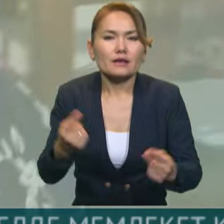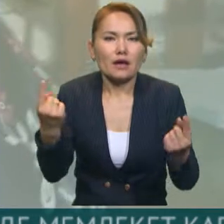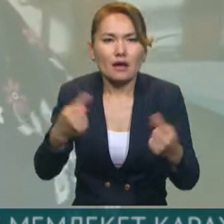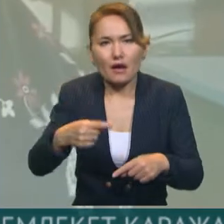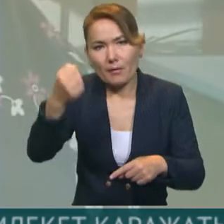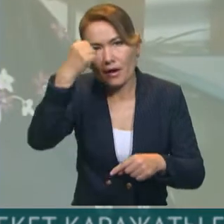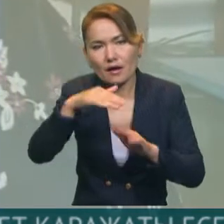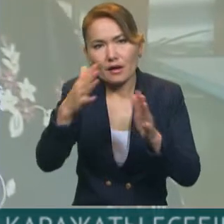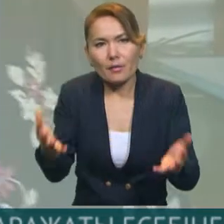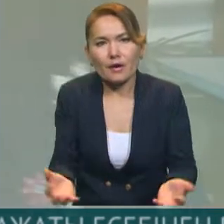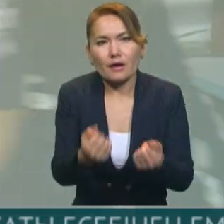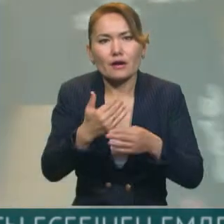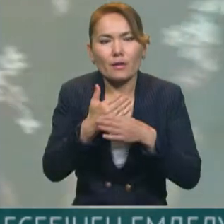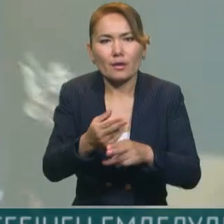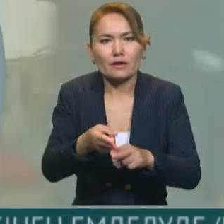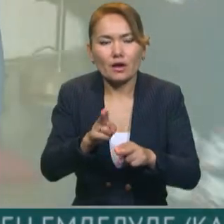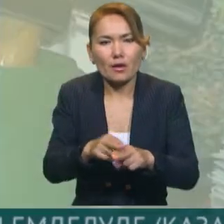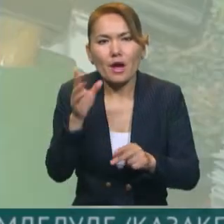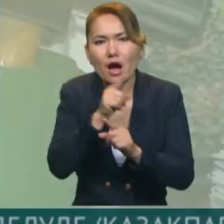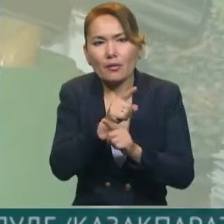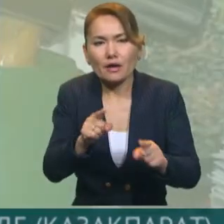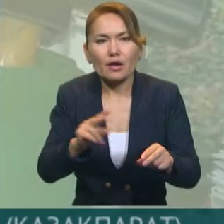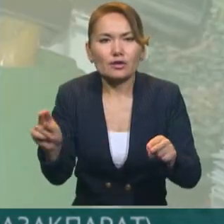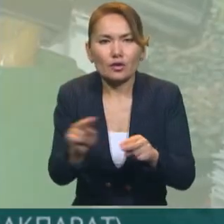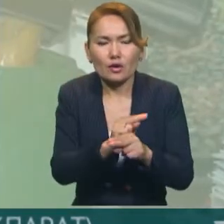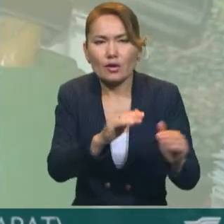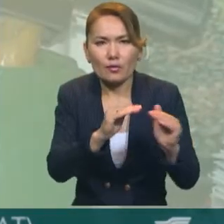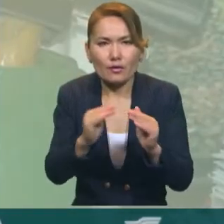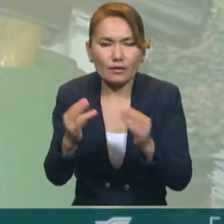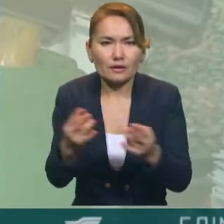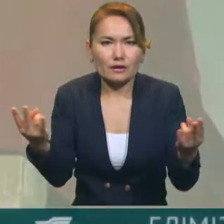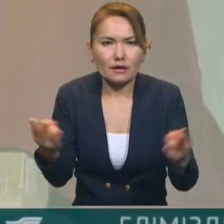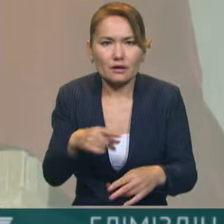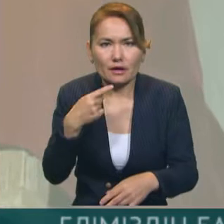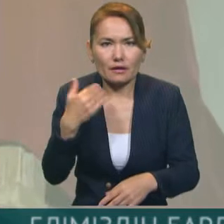ойлаған мамандар музейге уақыт талабына сай ғимарат салуды ұсынып отыр.